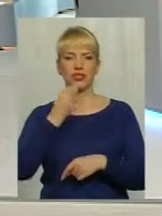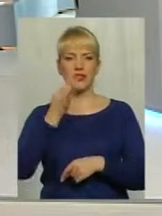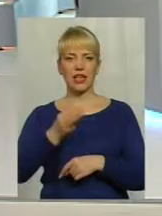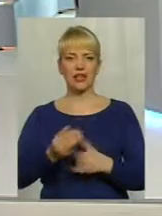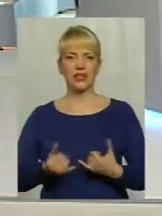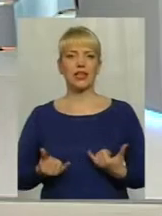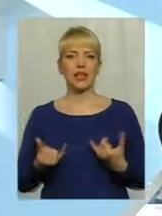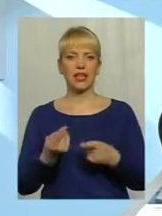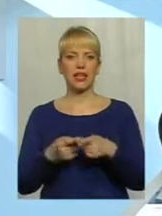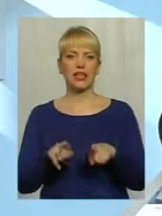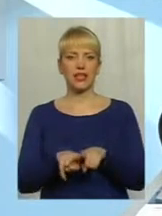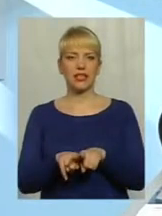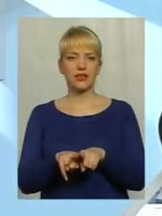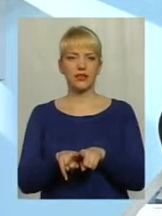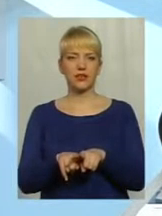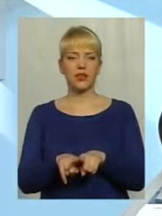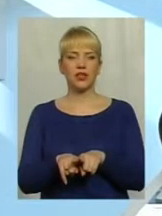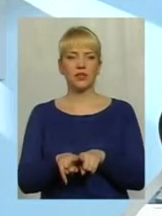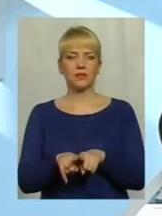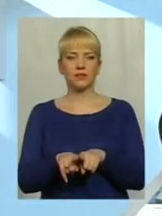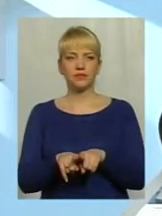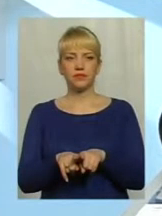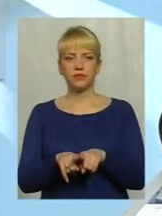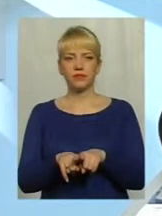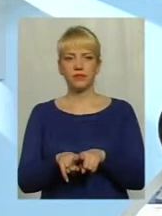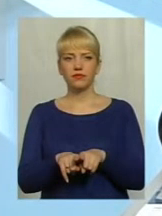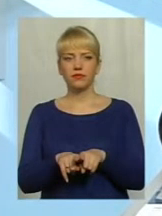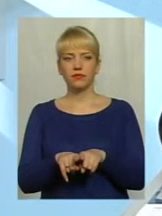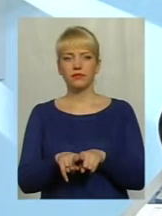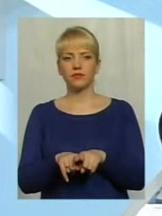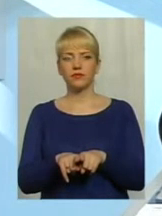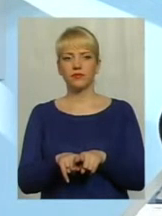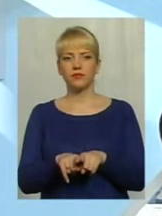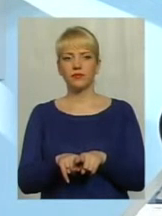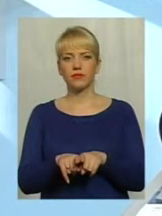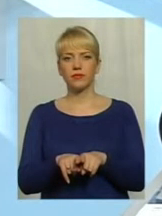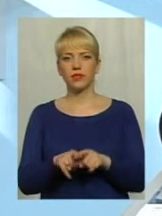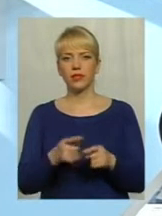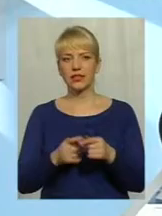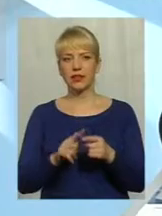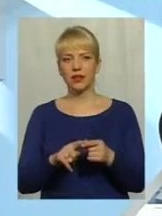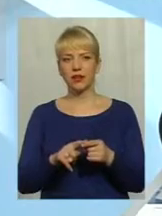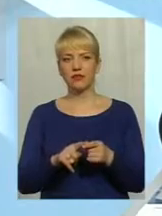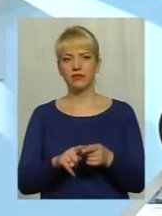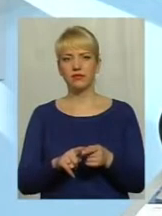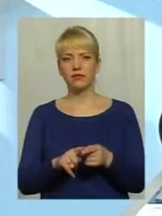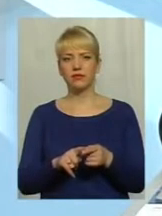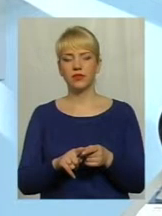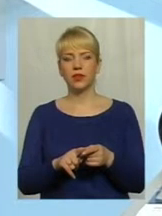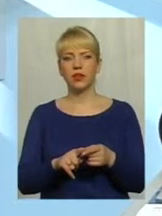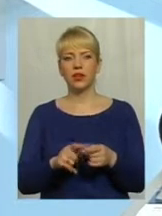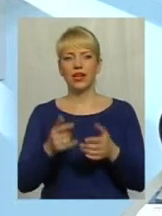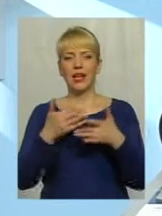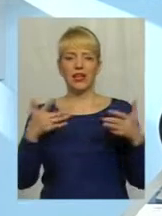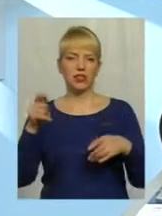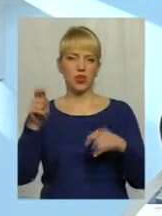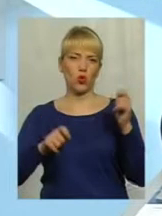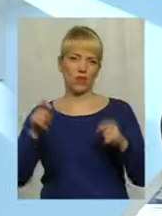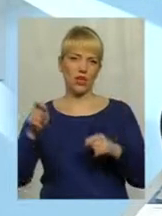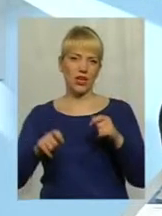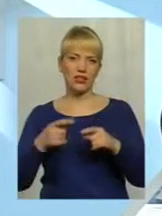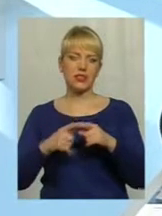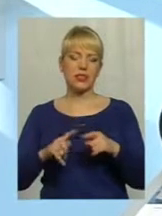загально зрозумілих, для наших городян і для області, це, звичайно, що різні конференції, тому що